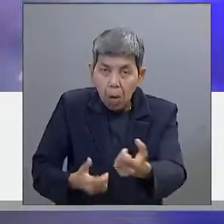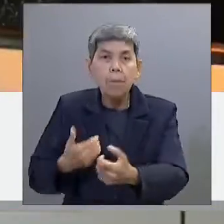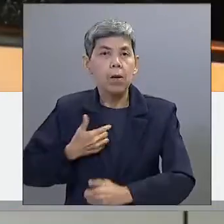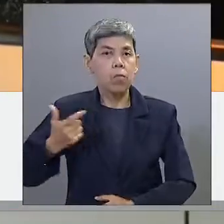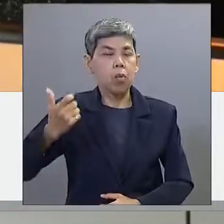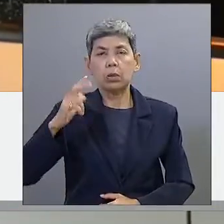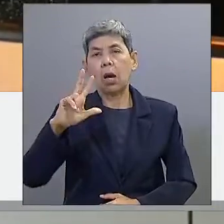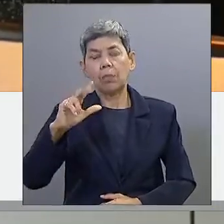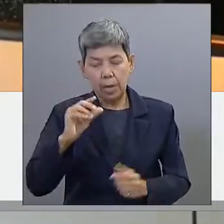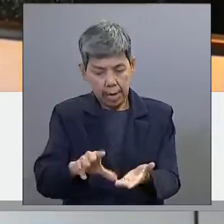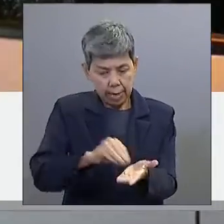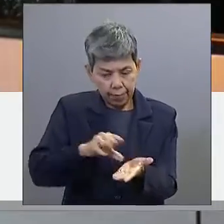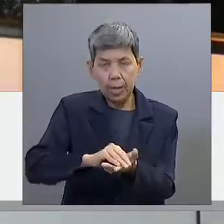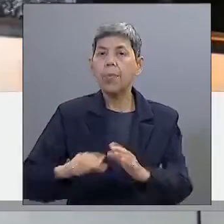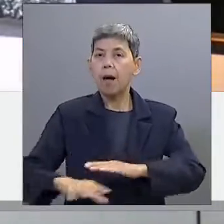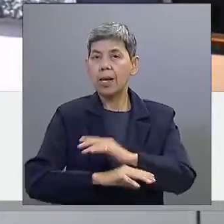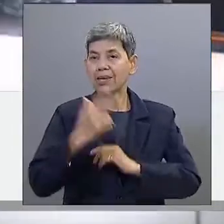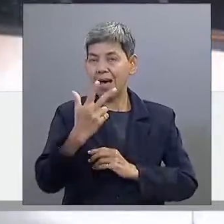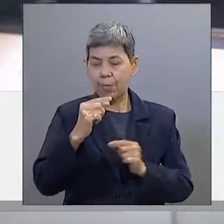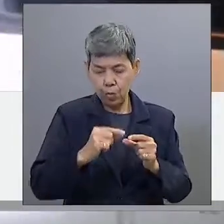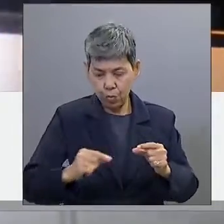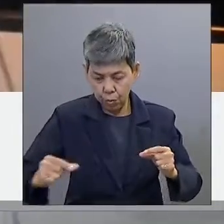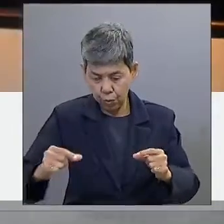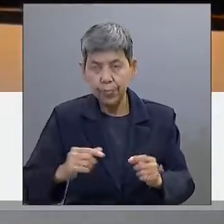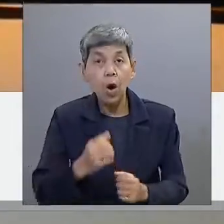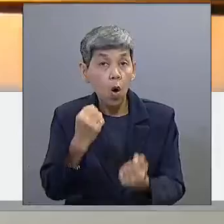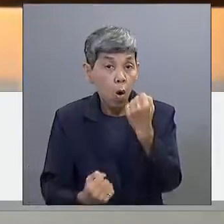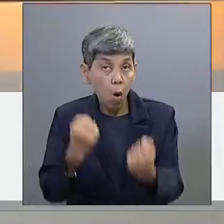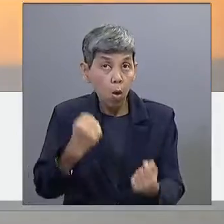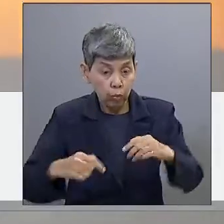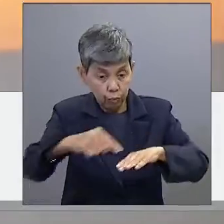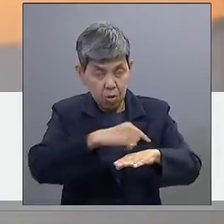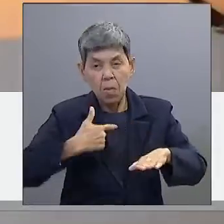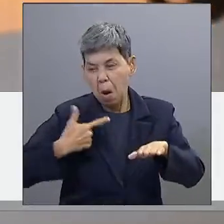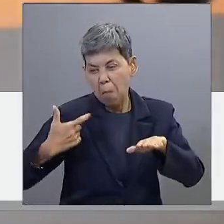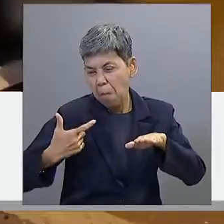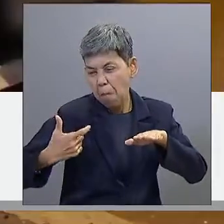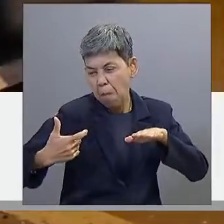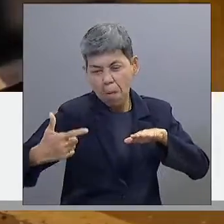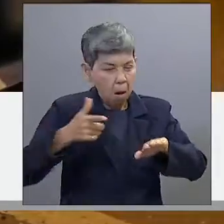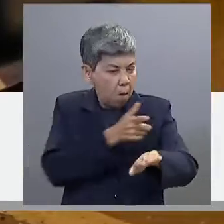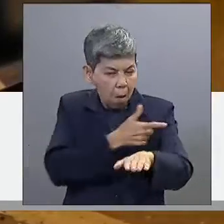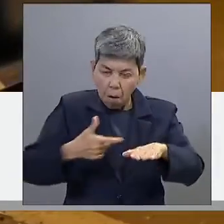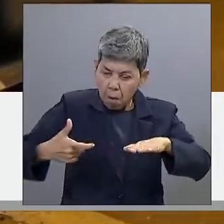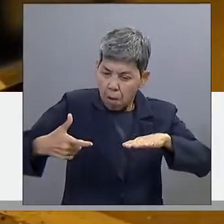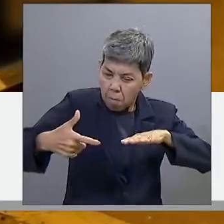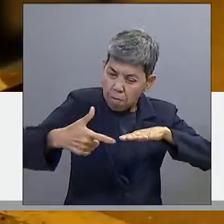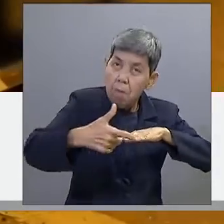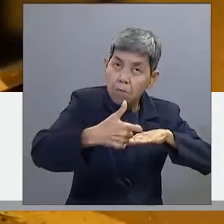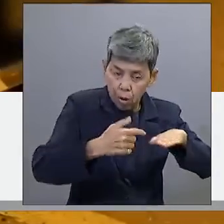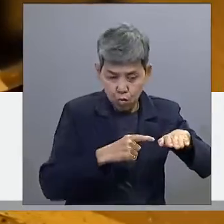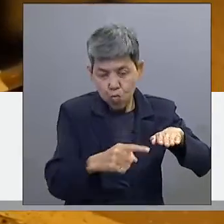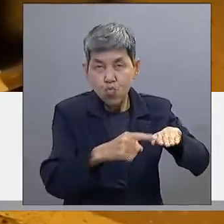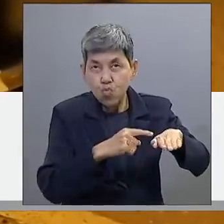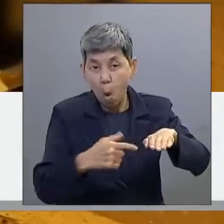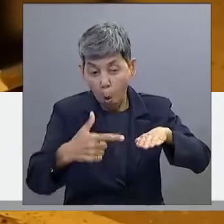สั้น 3ปลอกเก็บไว้เป็นหลักฐานแล้วนะคะในรถคันนี้มีรอยถูกยิงด้วยกระสุนปืนที่กระจกรถและที่ตัวรถ